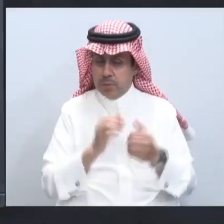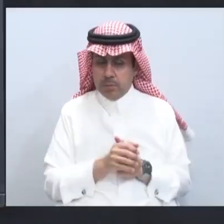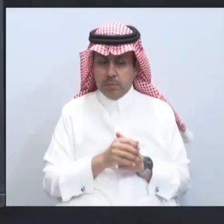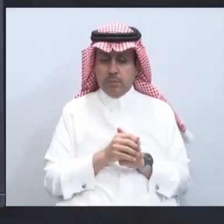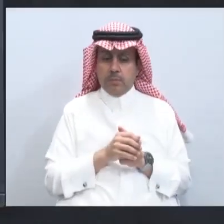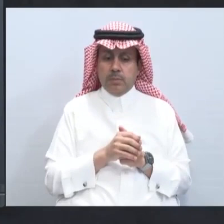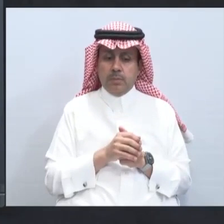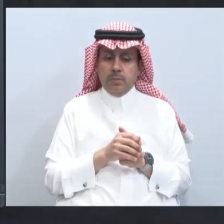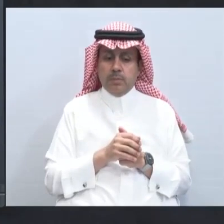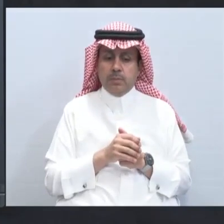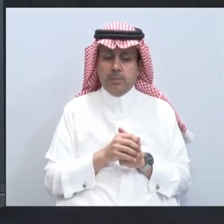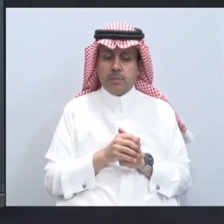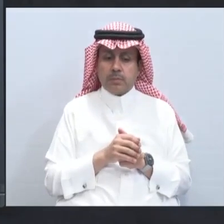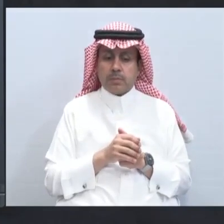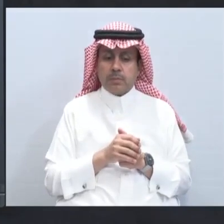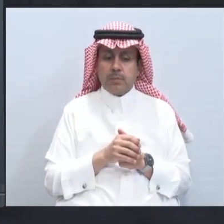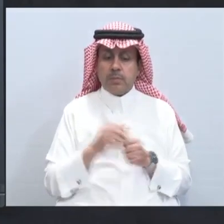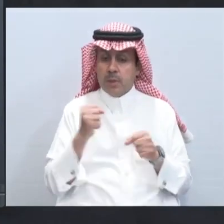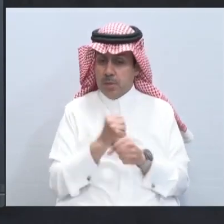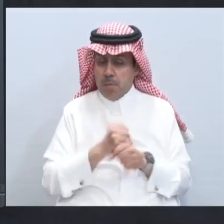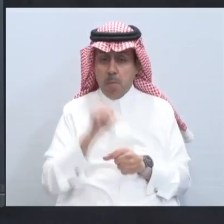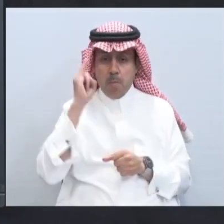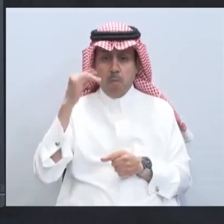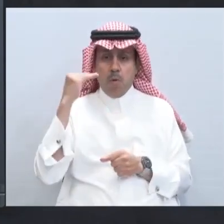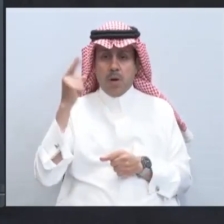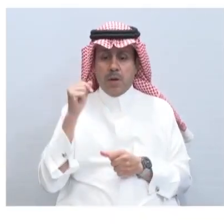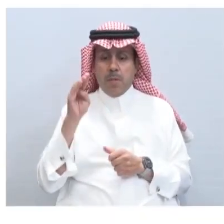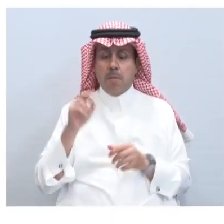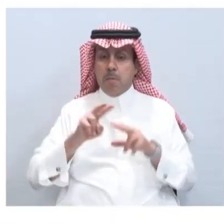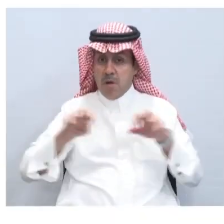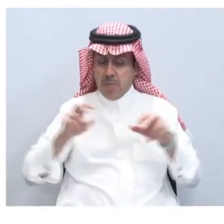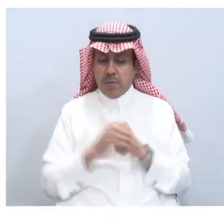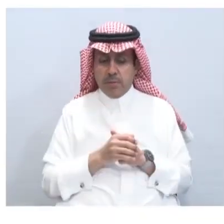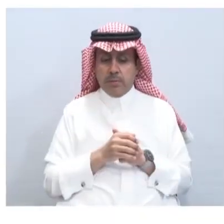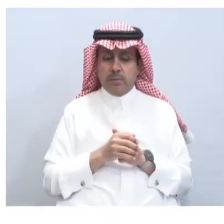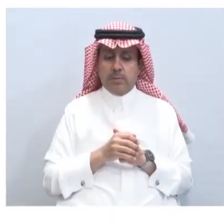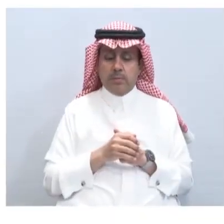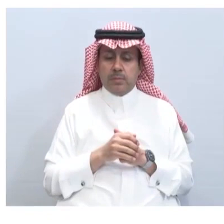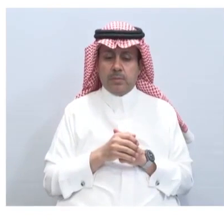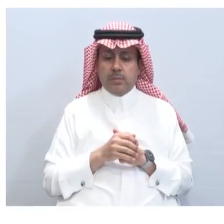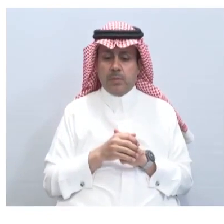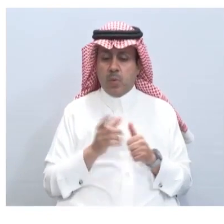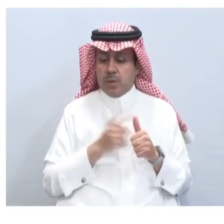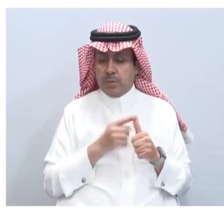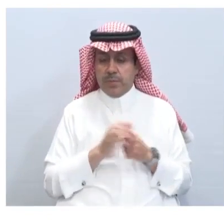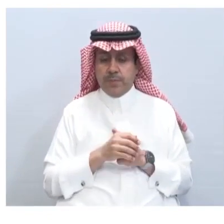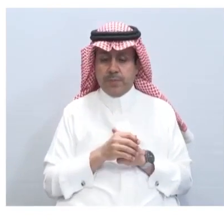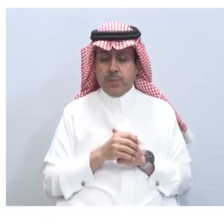الذي يفيدنا في عمليات استخدام محركات البحث فوائد محركات البحث